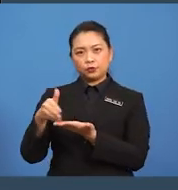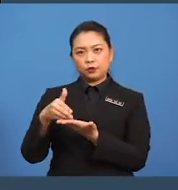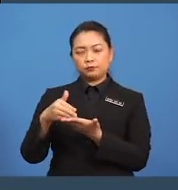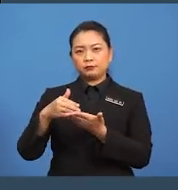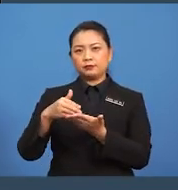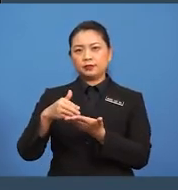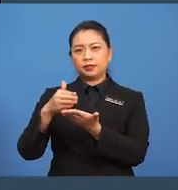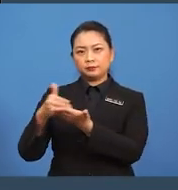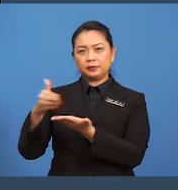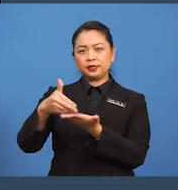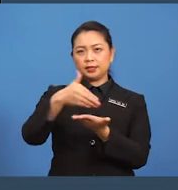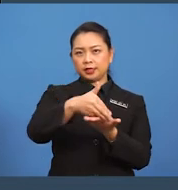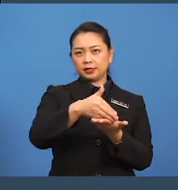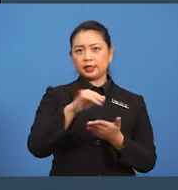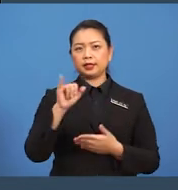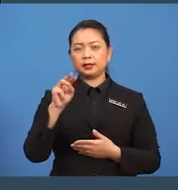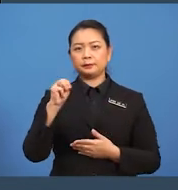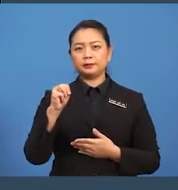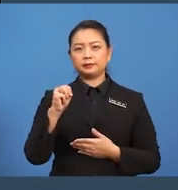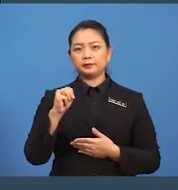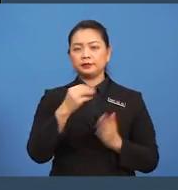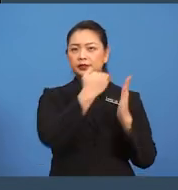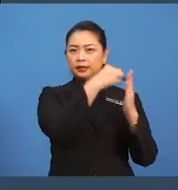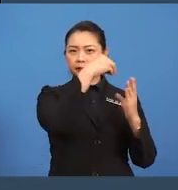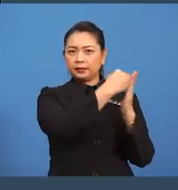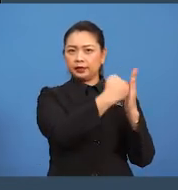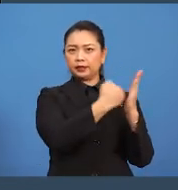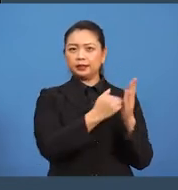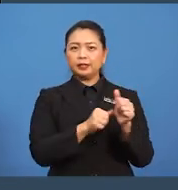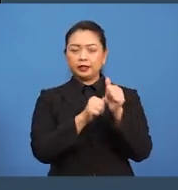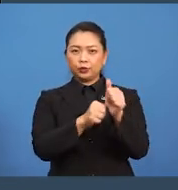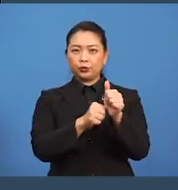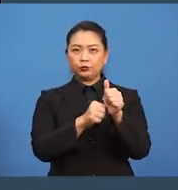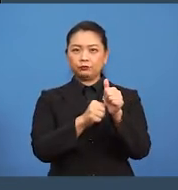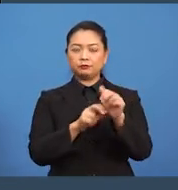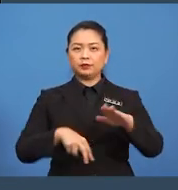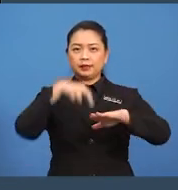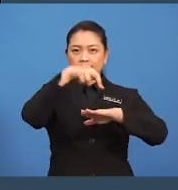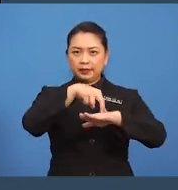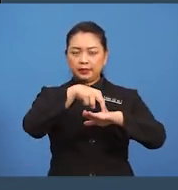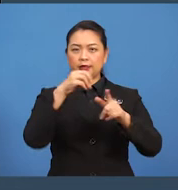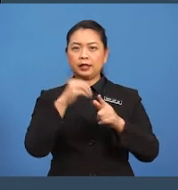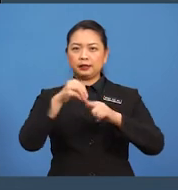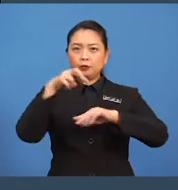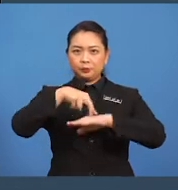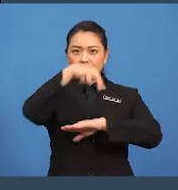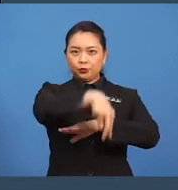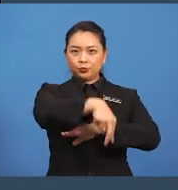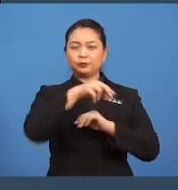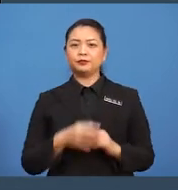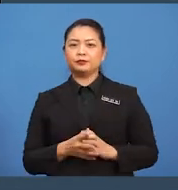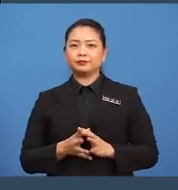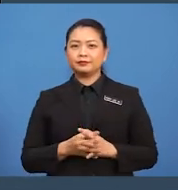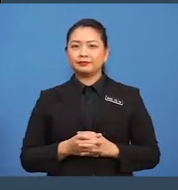sort merupakan proses mengisih item-item dalam senarai sama ada mengikut urutan menaik